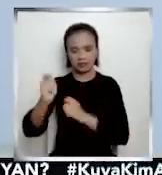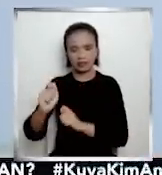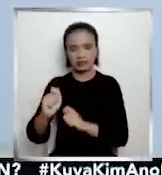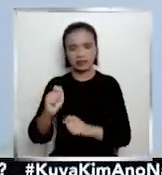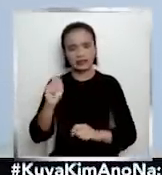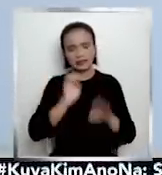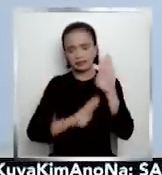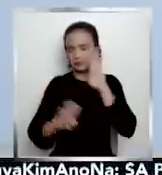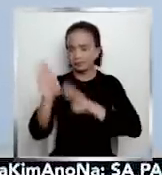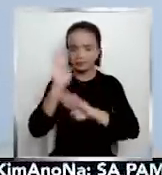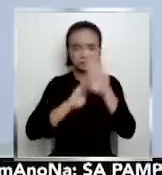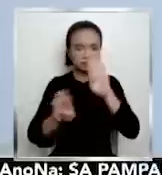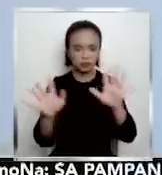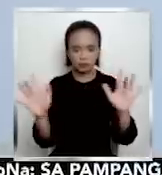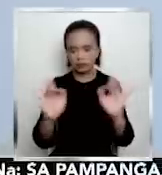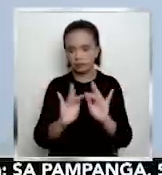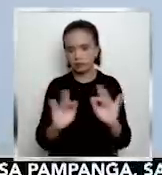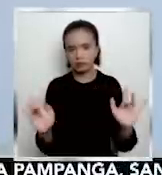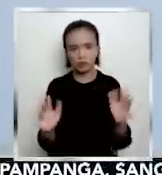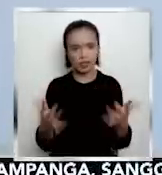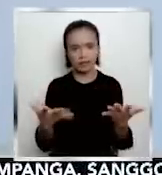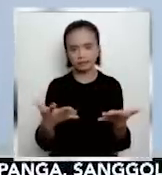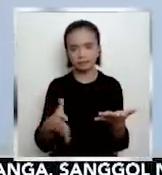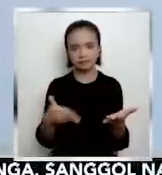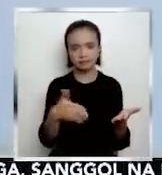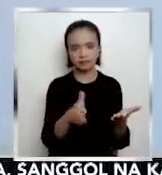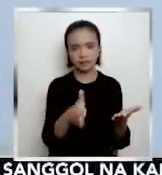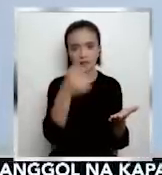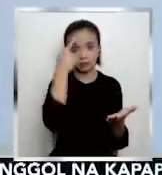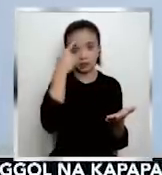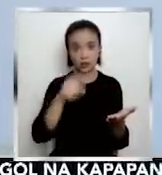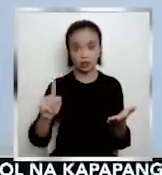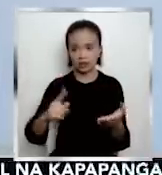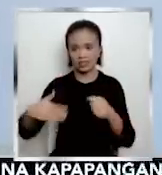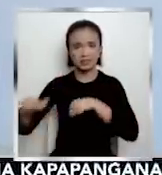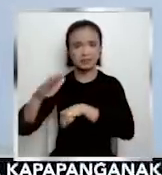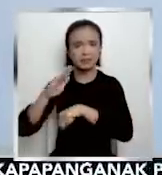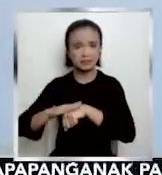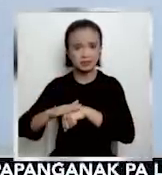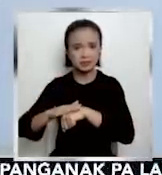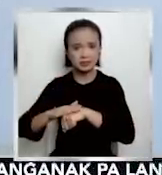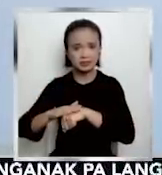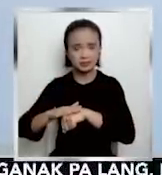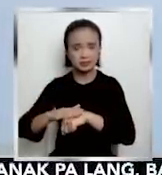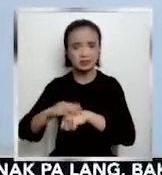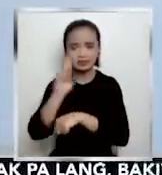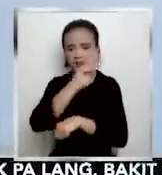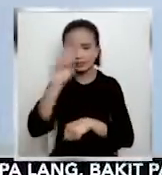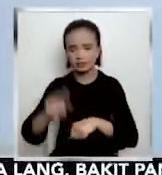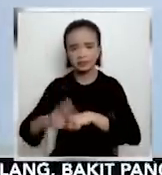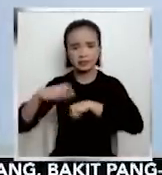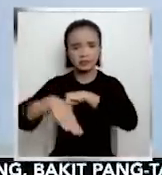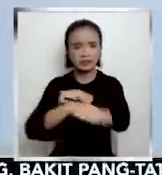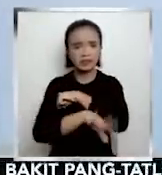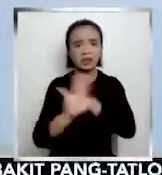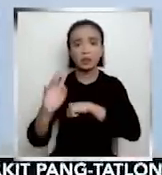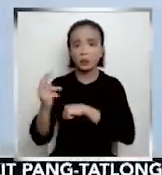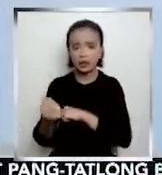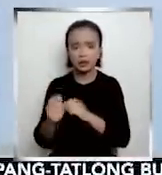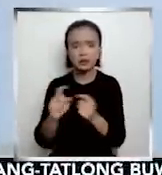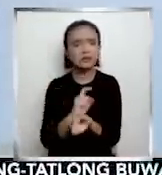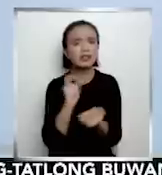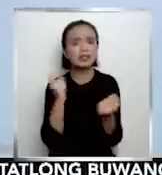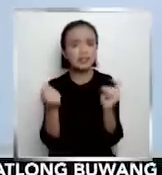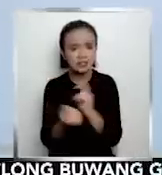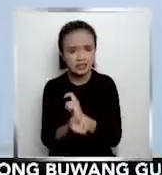ng panambak na lupa para sa reclamation sa Manila Bay. Kailan ba posibleng tuluyang magbago ang